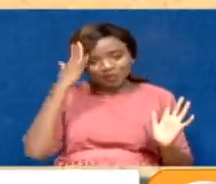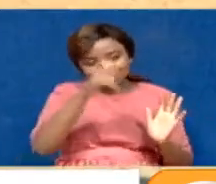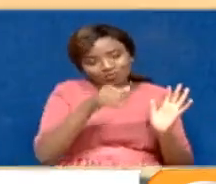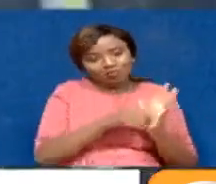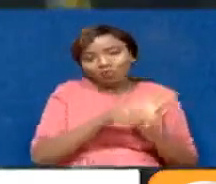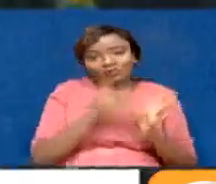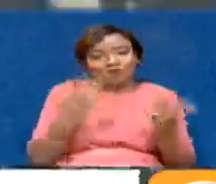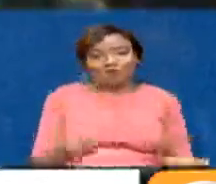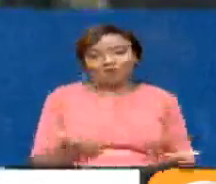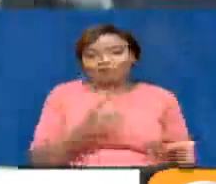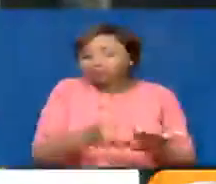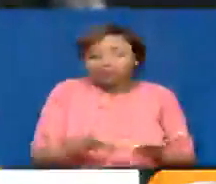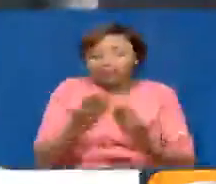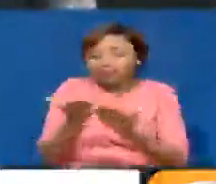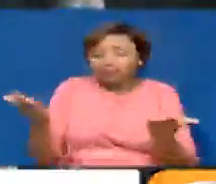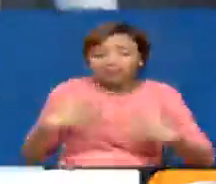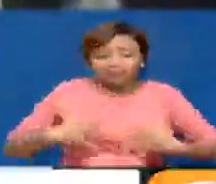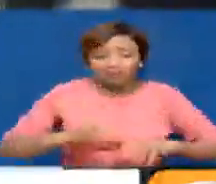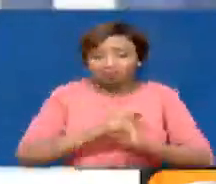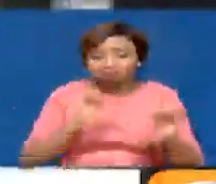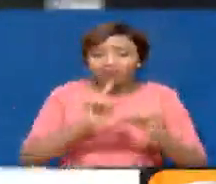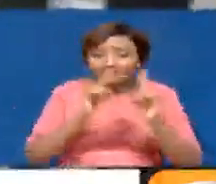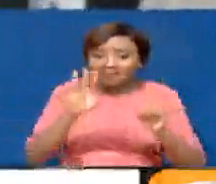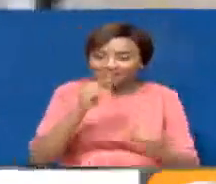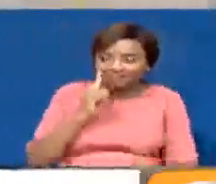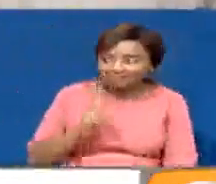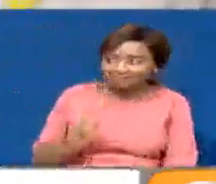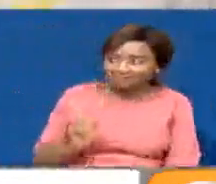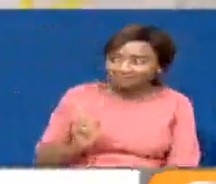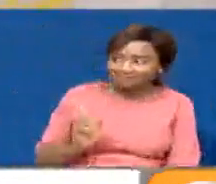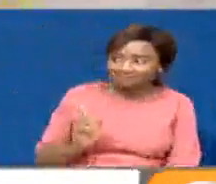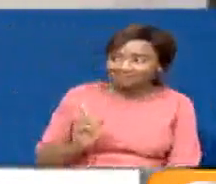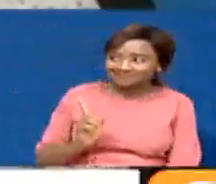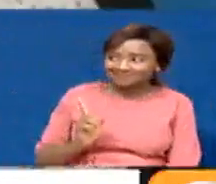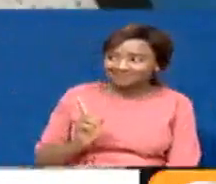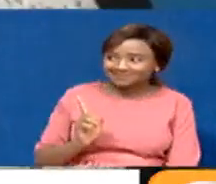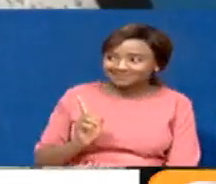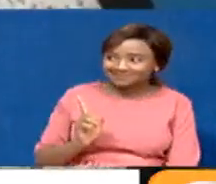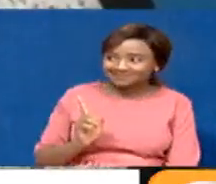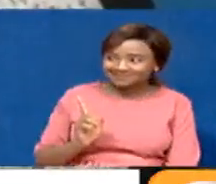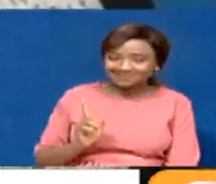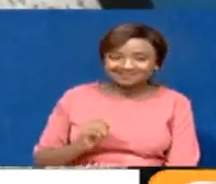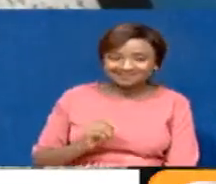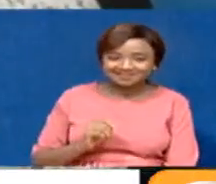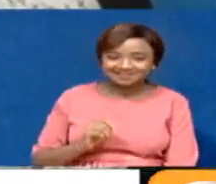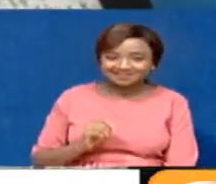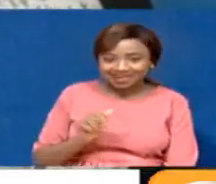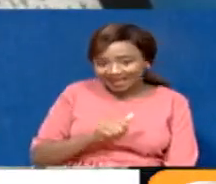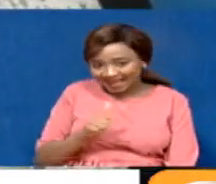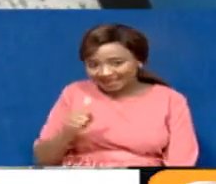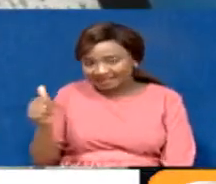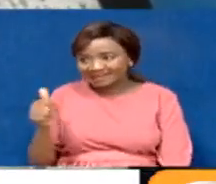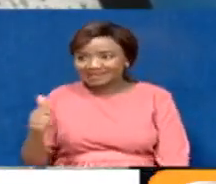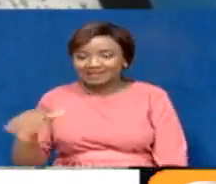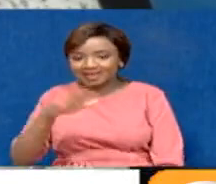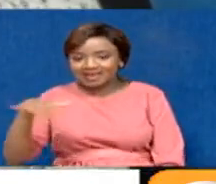kufanya wananchi kazi. Aidha, mbunge wa Tinderet Julius Meili alinusurika kibaridi cha siasa, huku wenzake katika